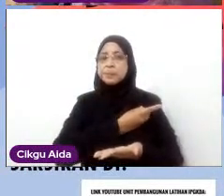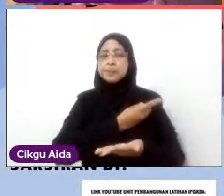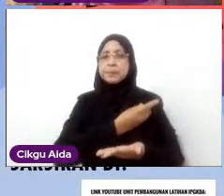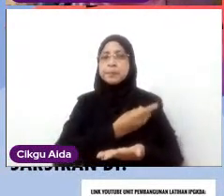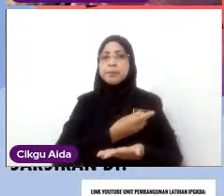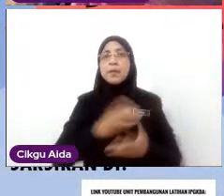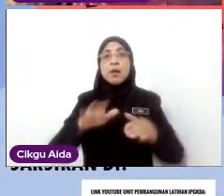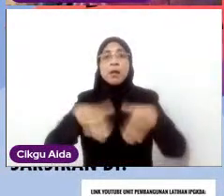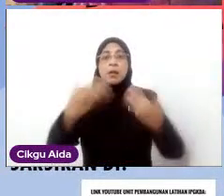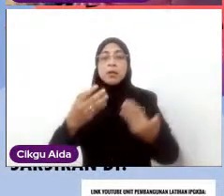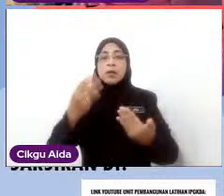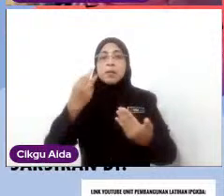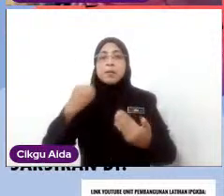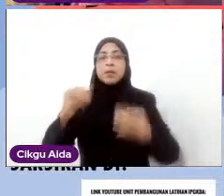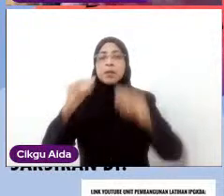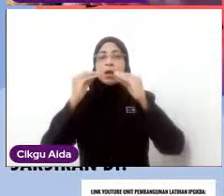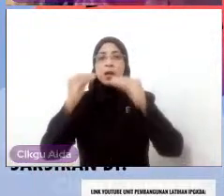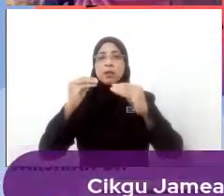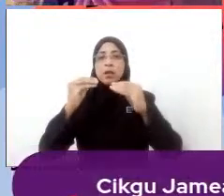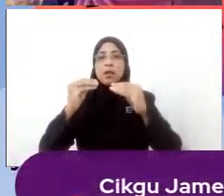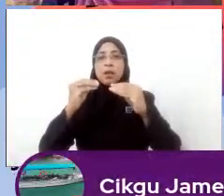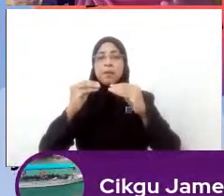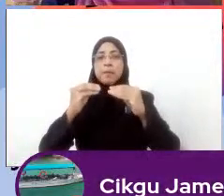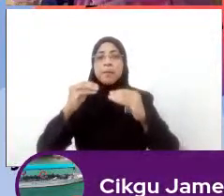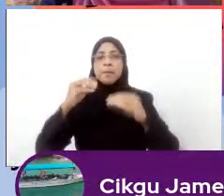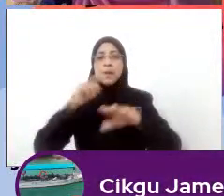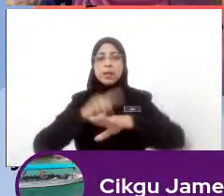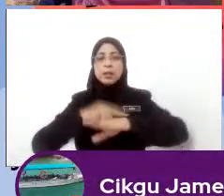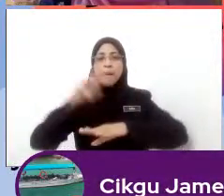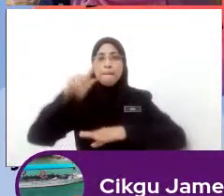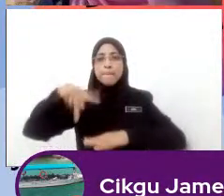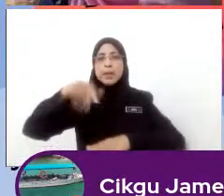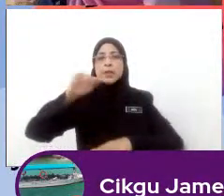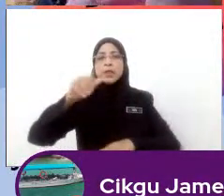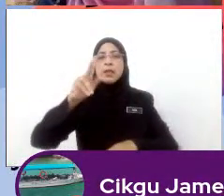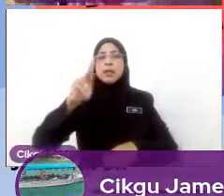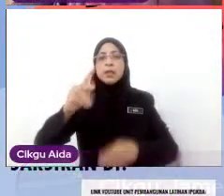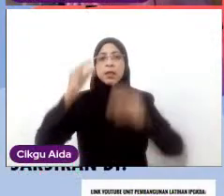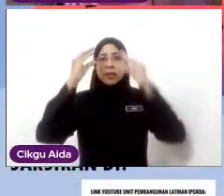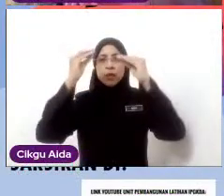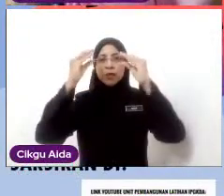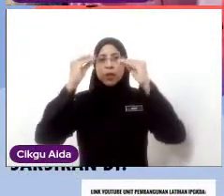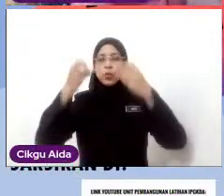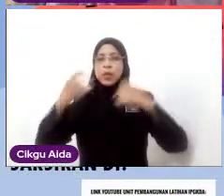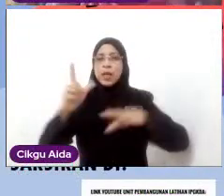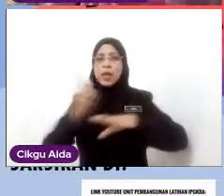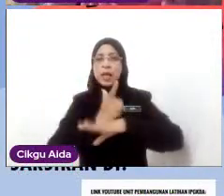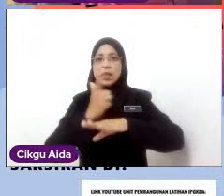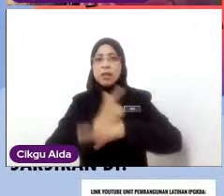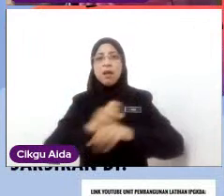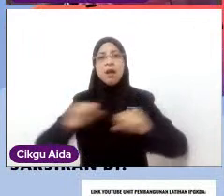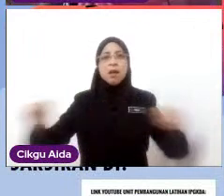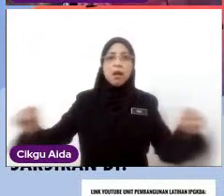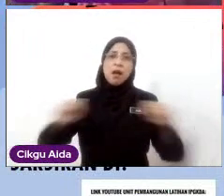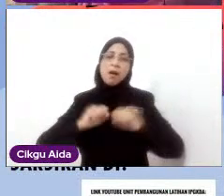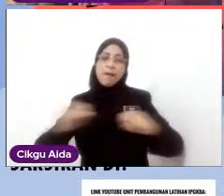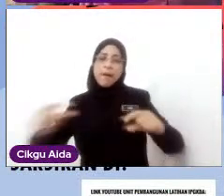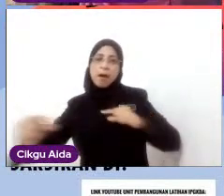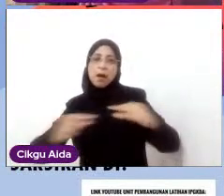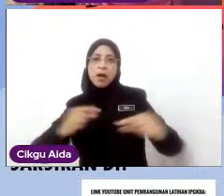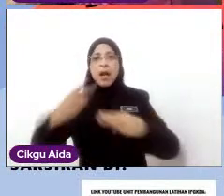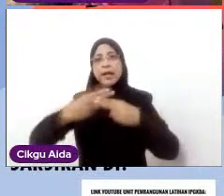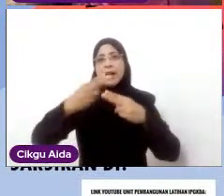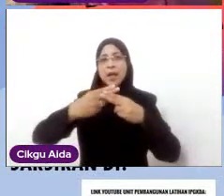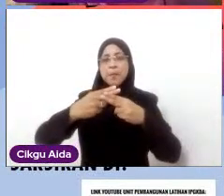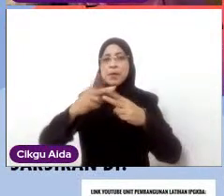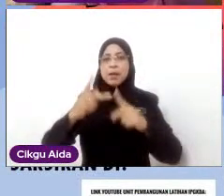macam mana mereka mampu senang aerobik masa PJK, cikgu-cikgu PJK ni dah latih. Okay, gerak macam ni, gerak macam ni. Dia ada nama-nama khas lah untuk